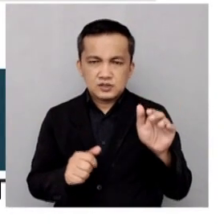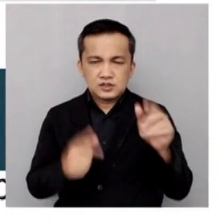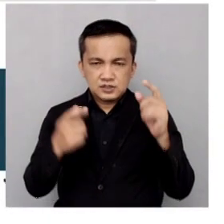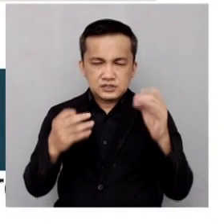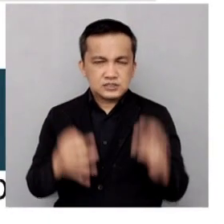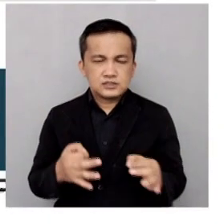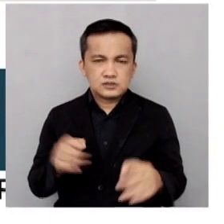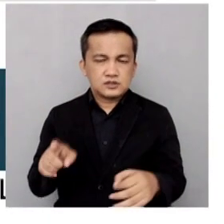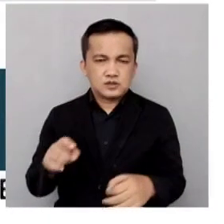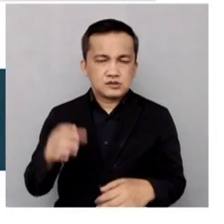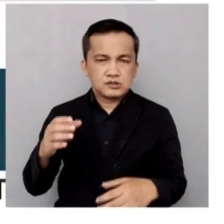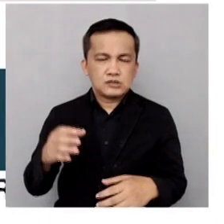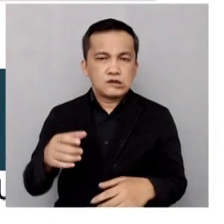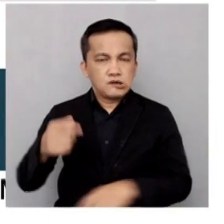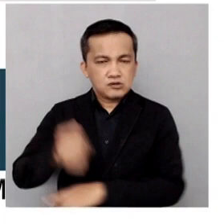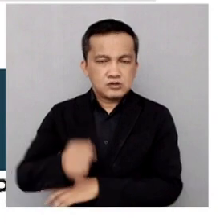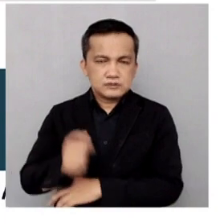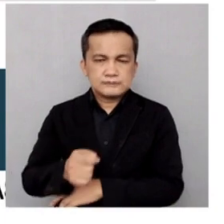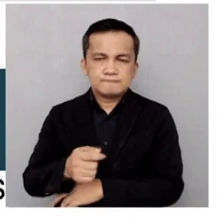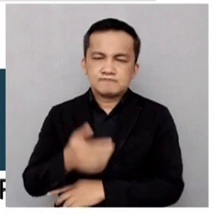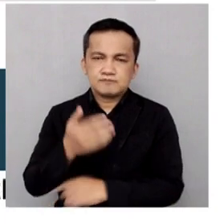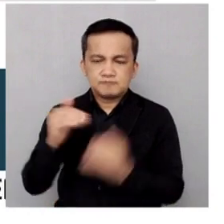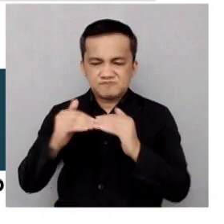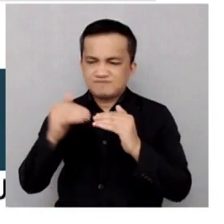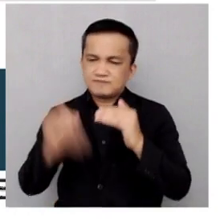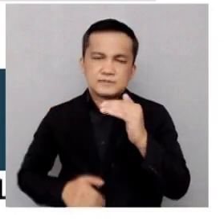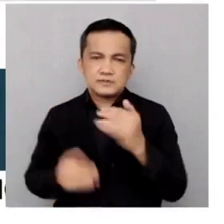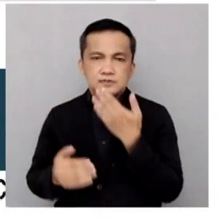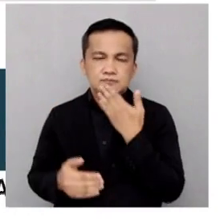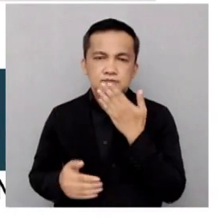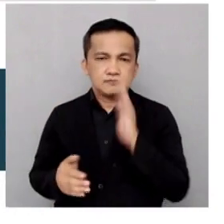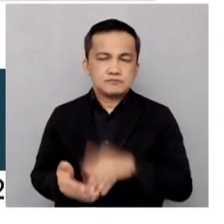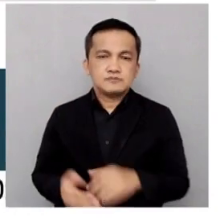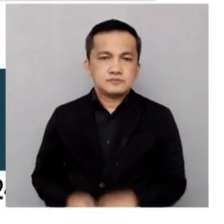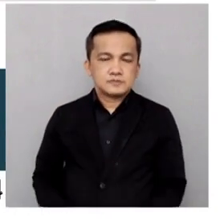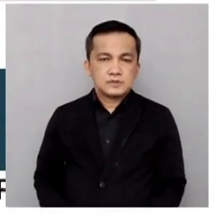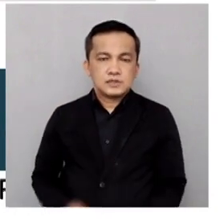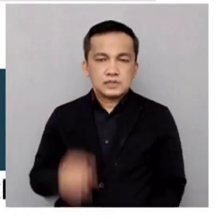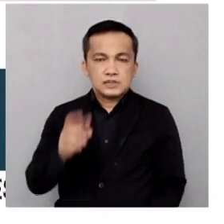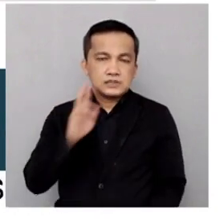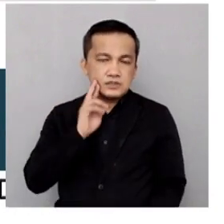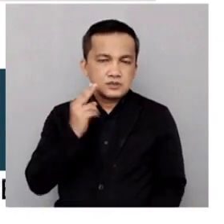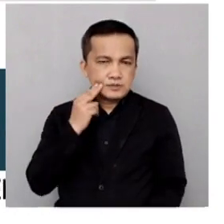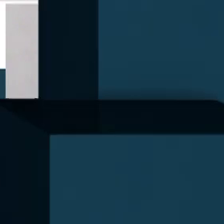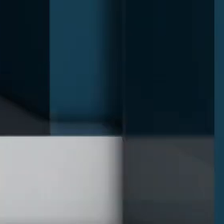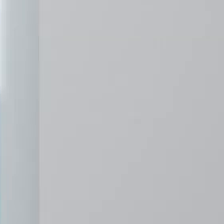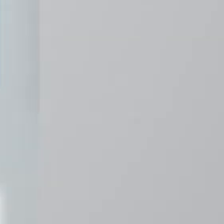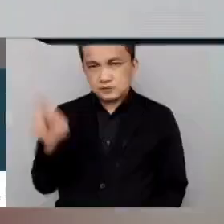injustice. Philippine Senator Risa Ontiveros also condemning the ruling.